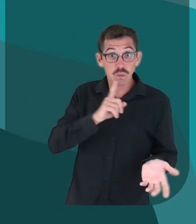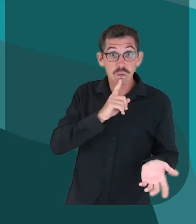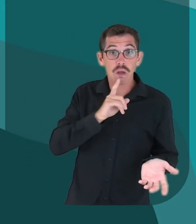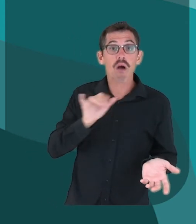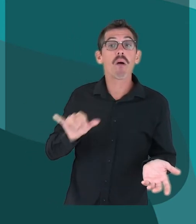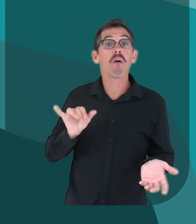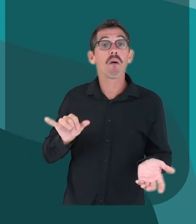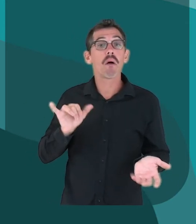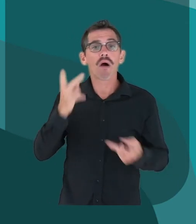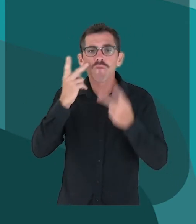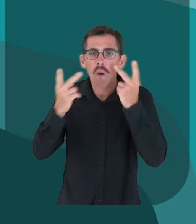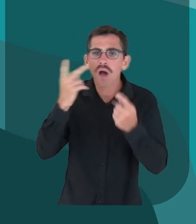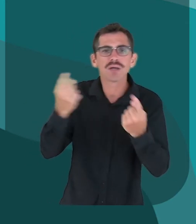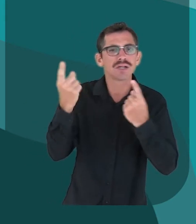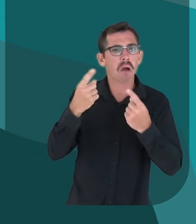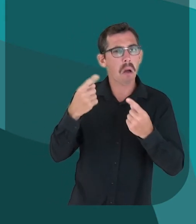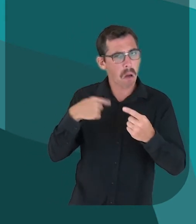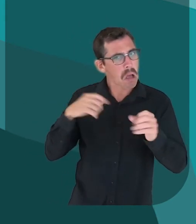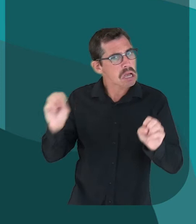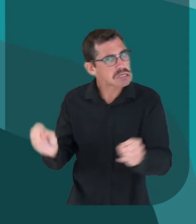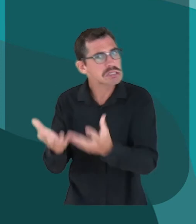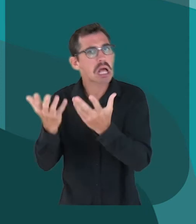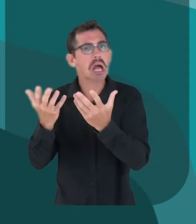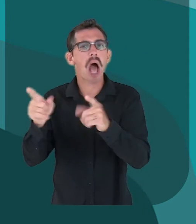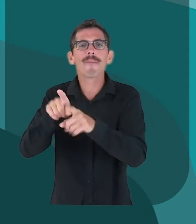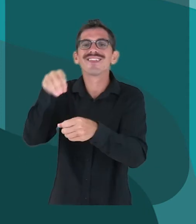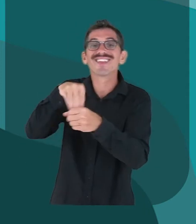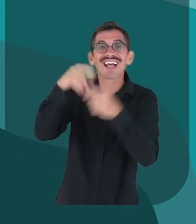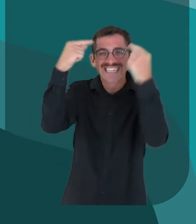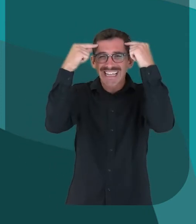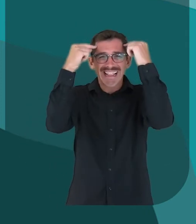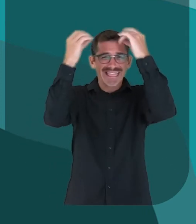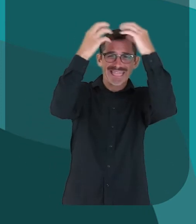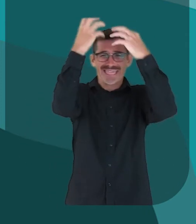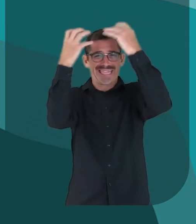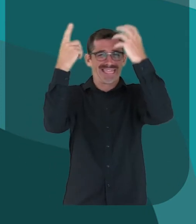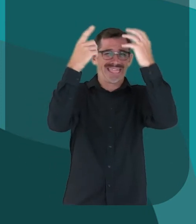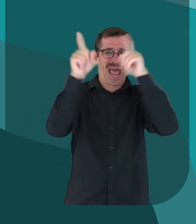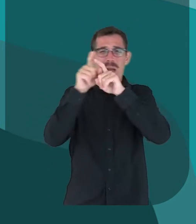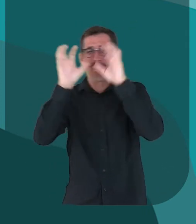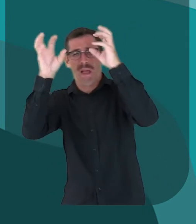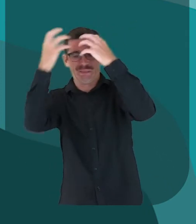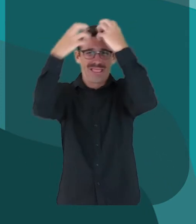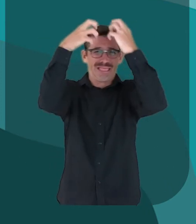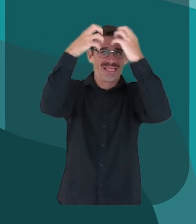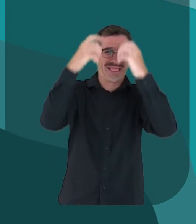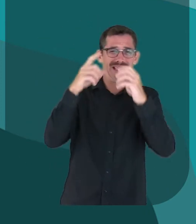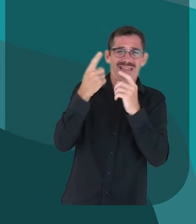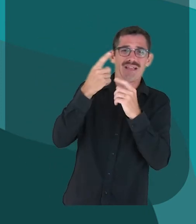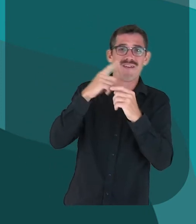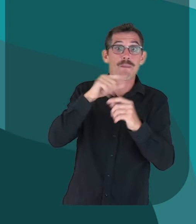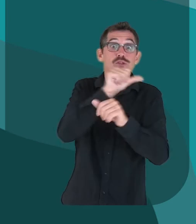surdité, c'est quelque chose que j'envisageais, puis que je créais comme cette espèce de monstre dans ma tête de ce que c'était